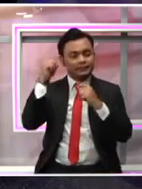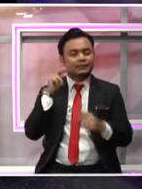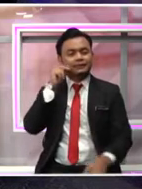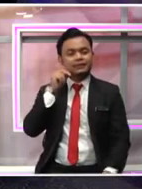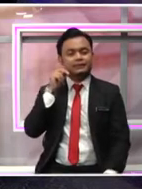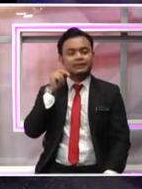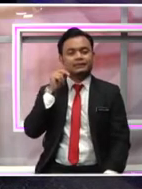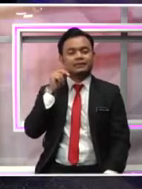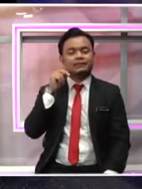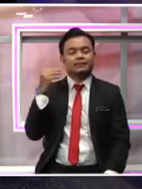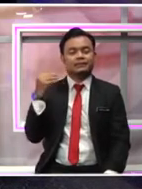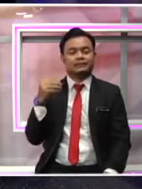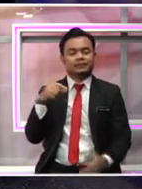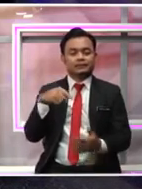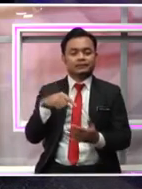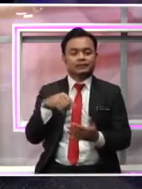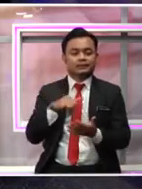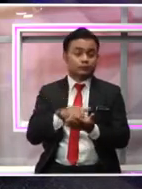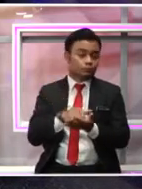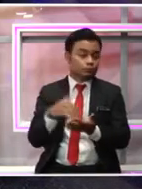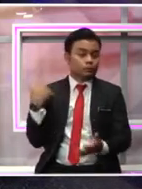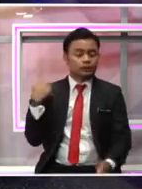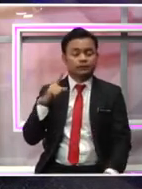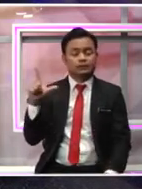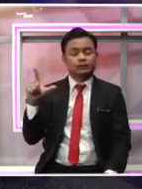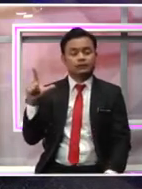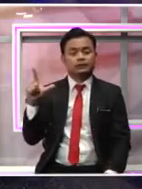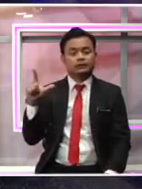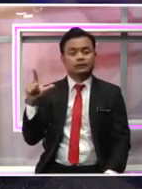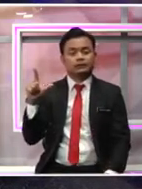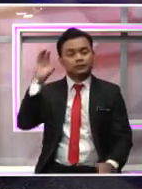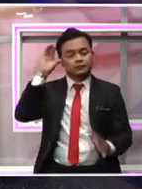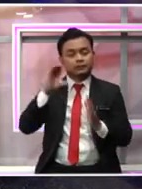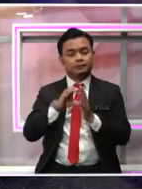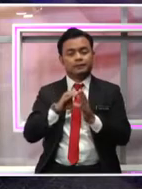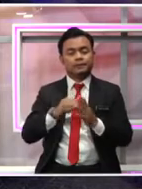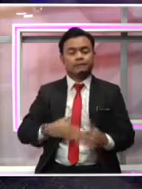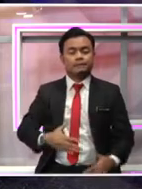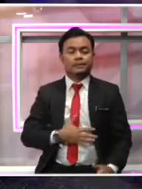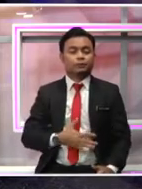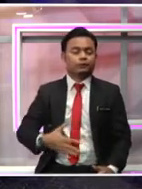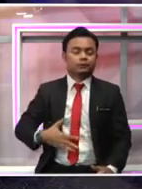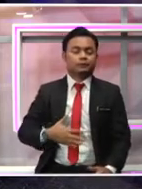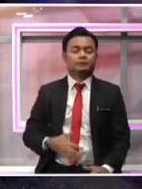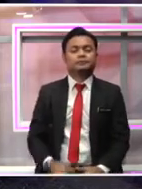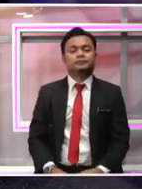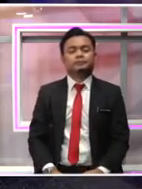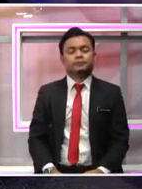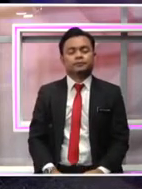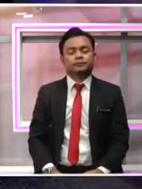gambar perut sebelum itu Nisa perut ini juga penting dalam korban kita naik yang mana Di adalah bertujuan